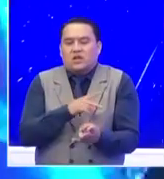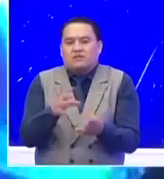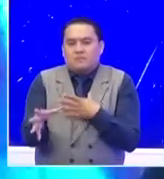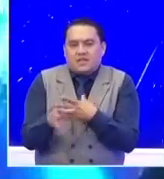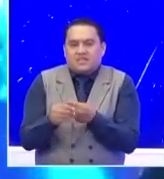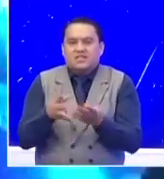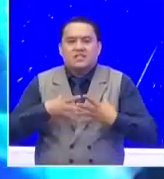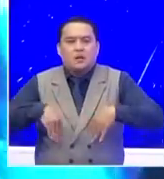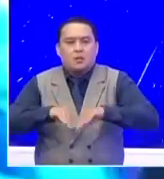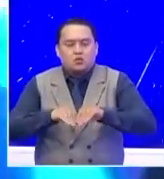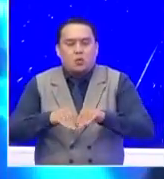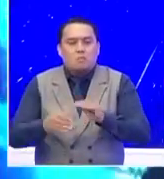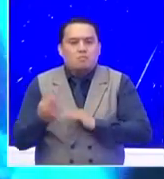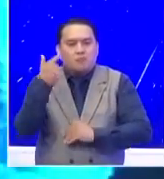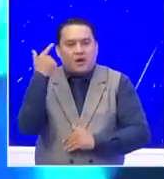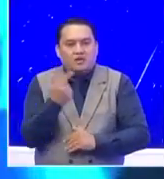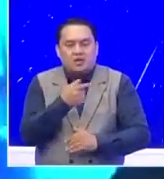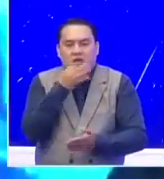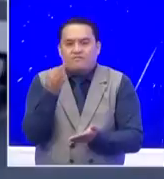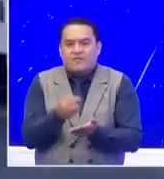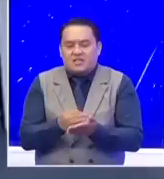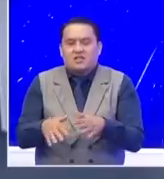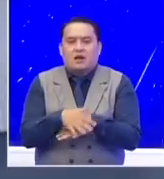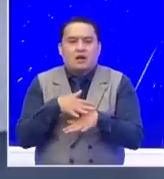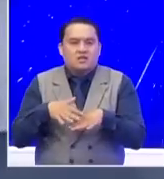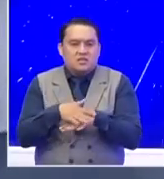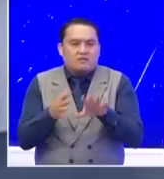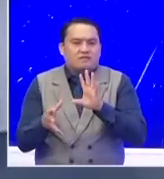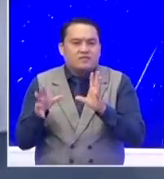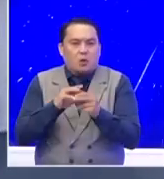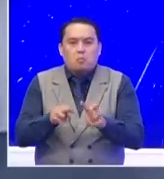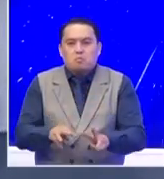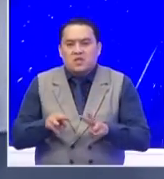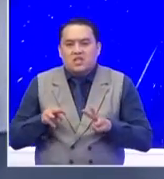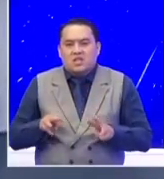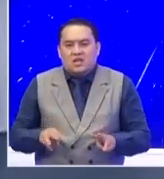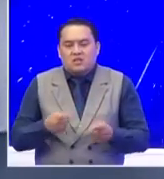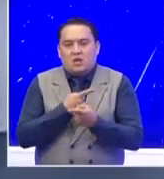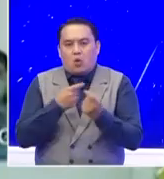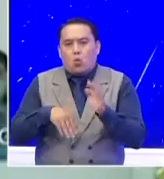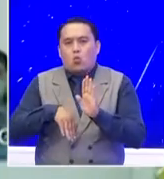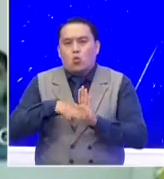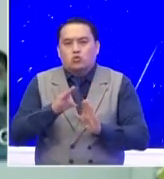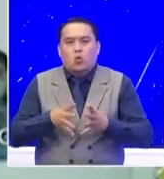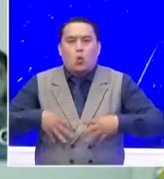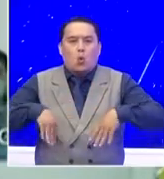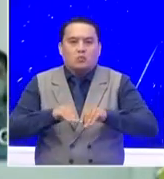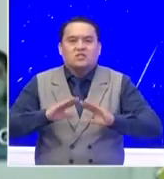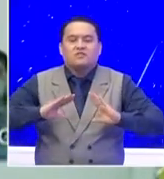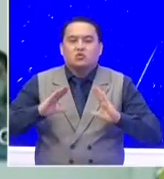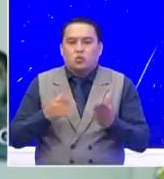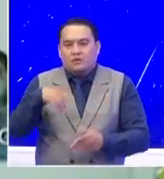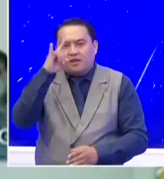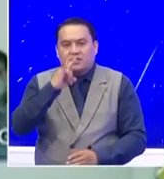семейный институт в стране и повышать гражданскую ответственность населения. В целом министр внутренних дел заявил об улучшении общей криминогенной